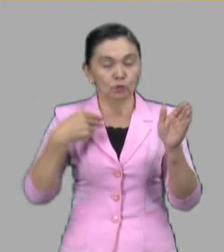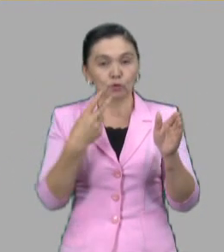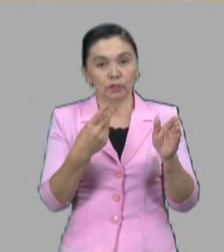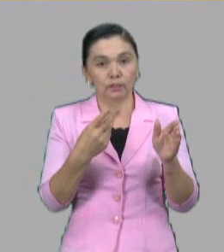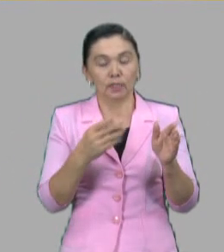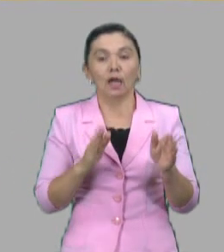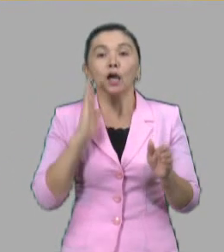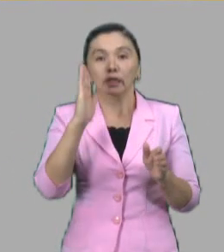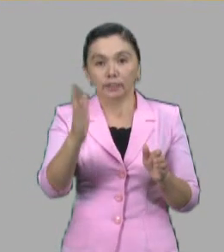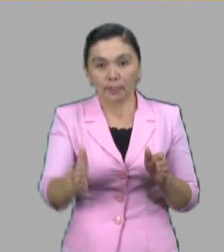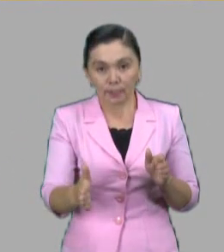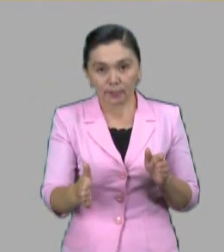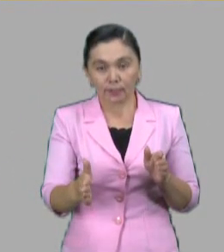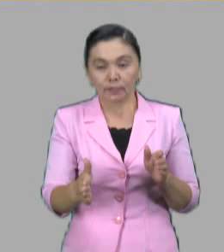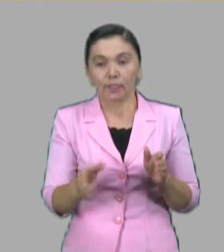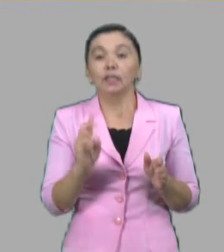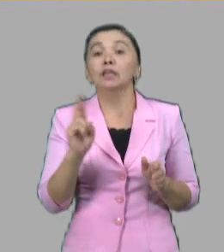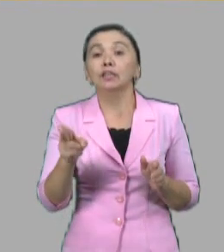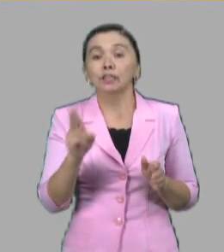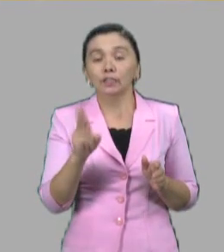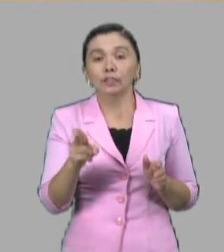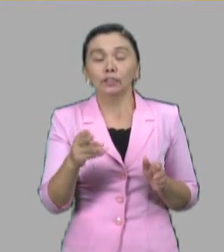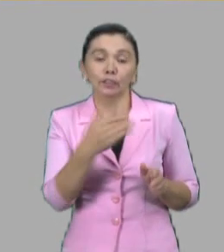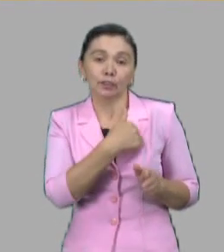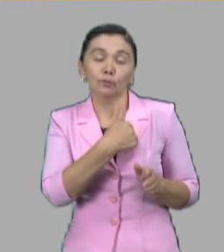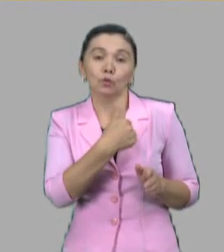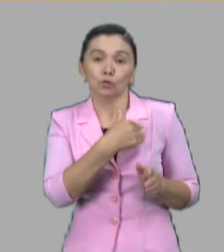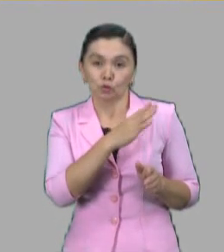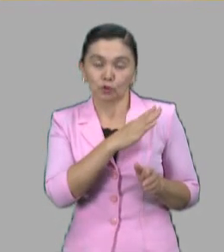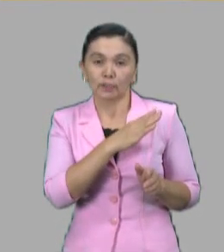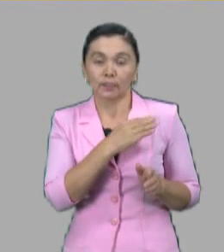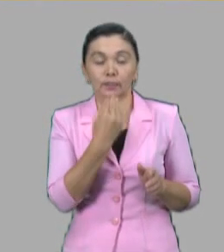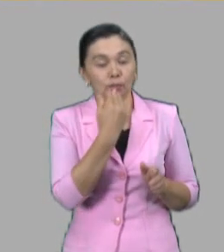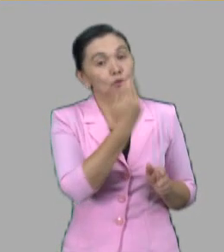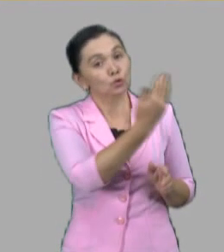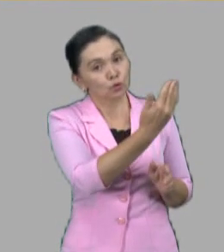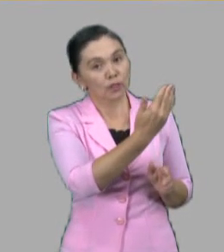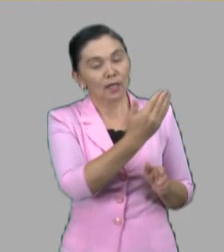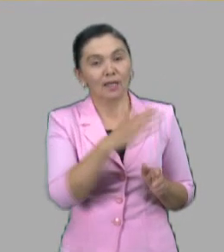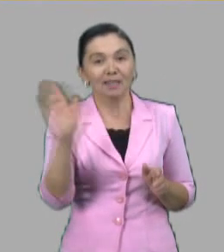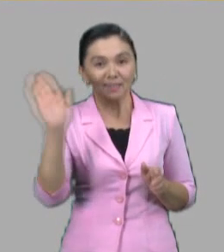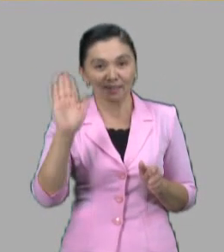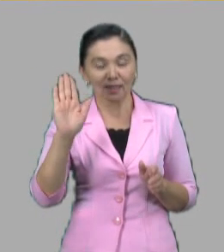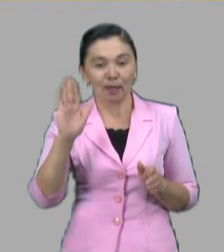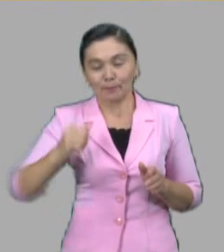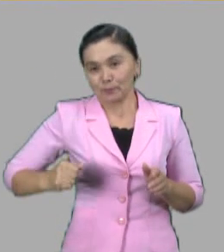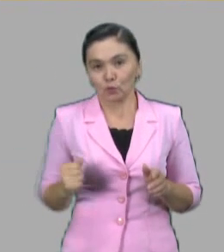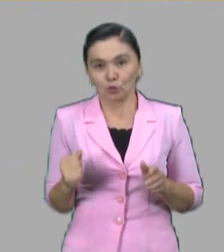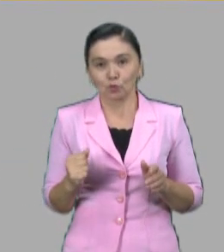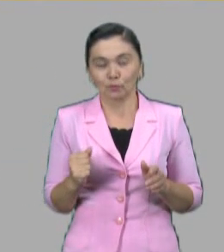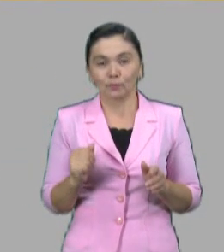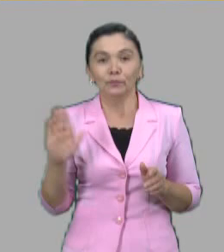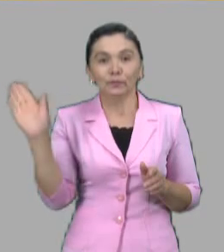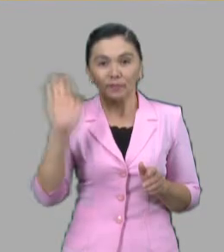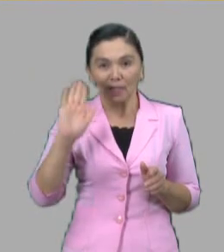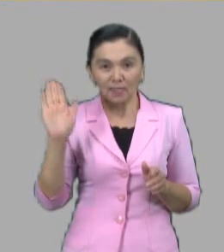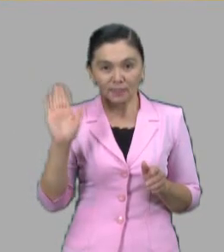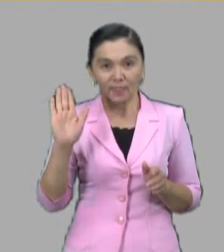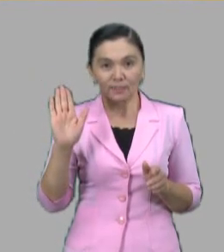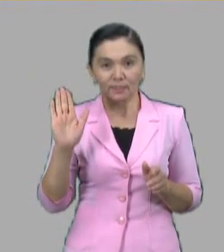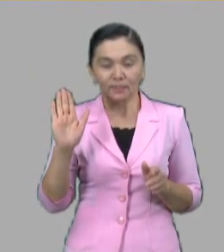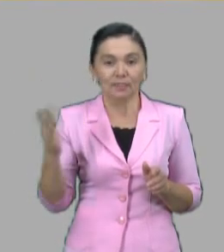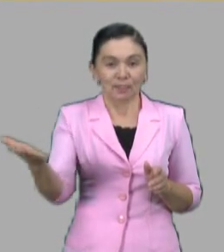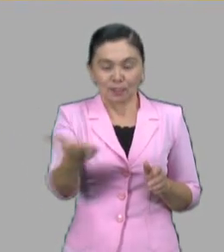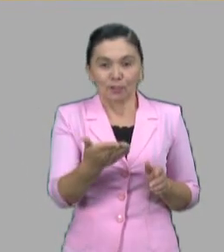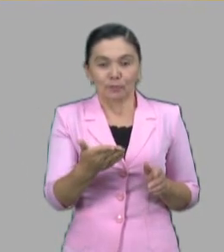Келечекте ким болгусу келерин сура. Мисалы: Салам, досум, кандайсың?